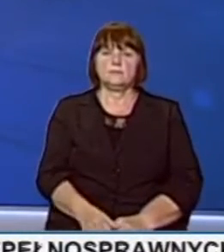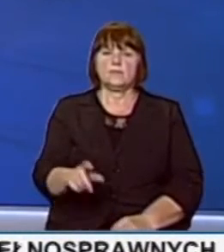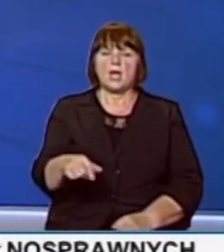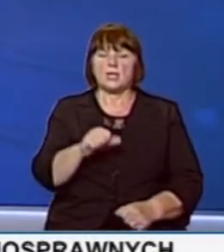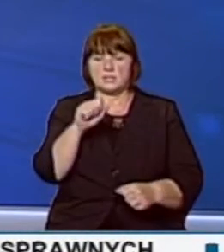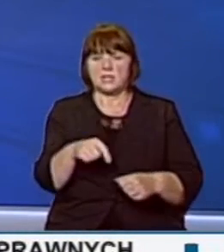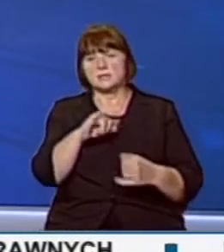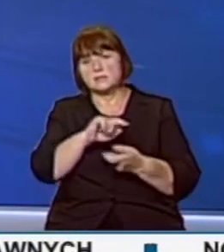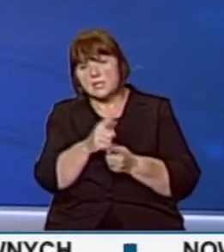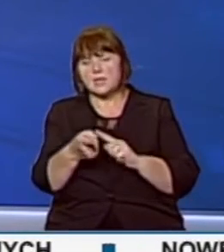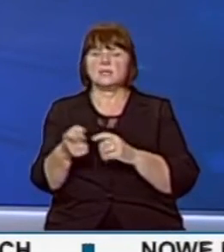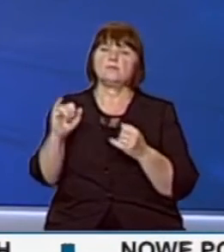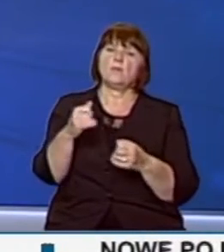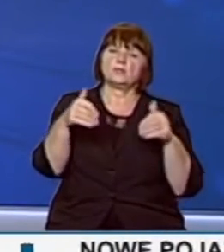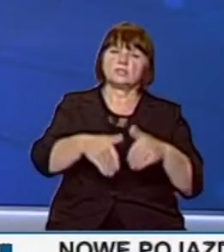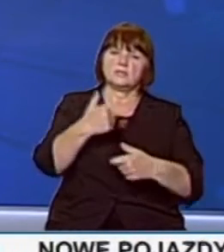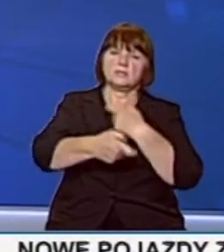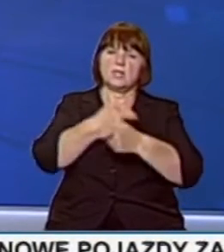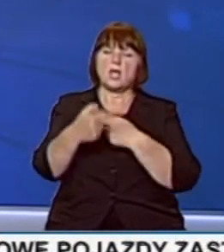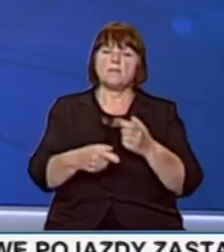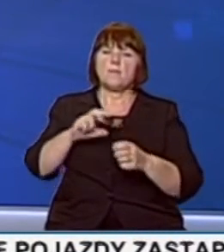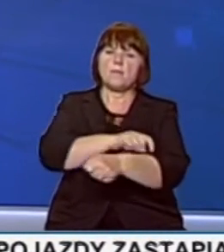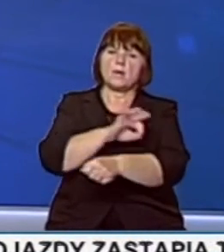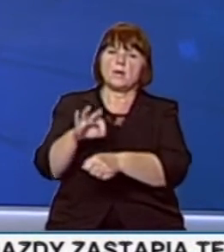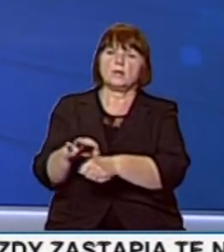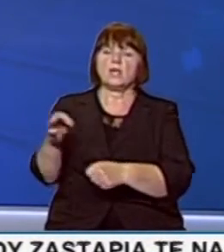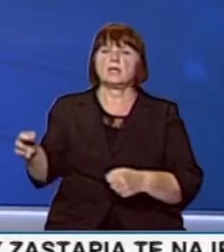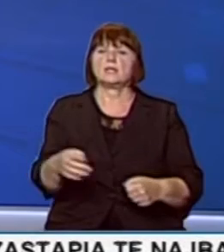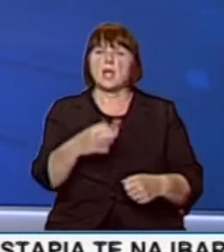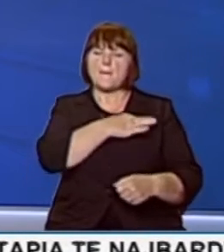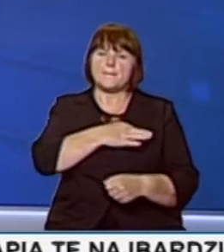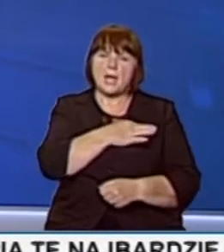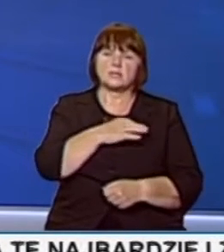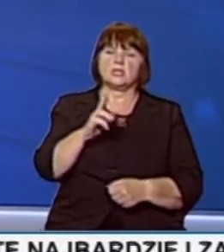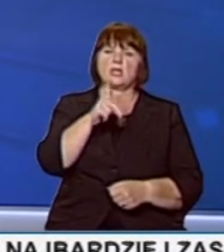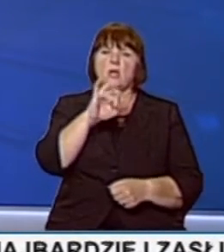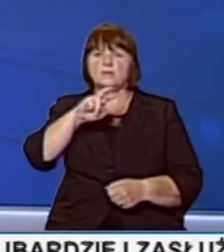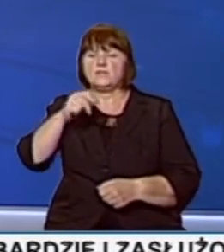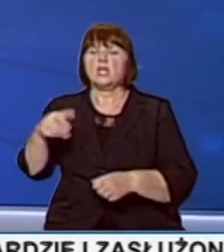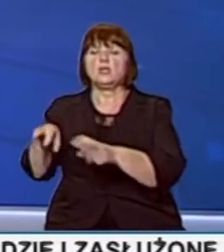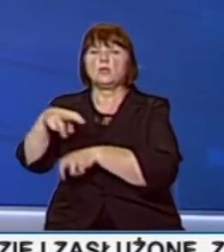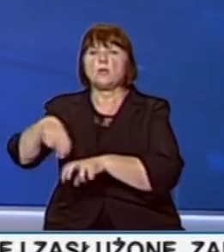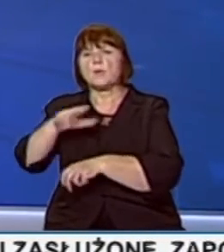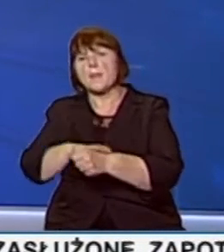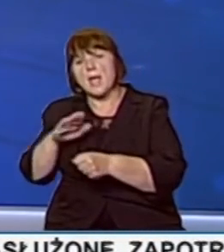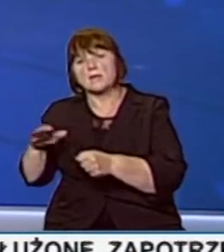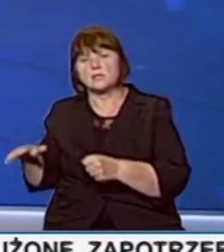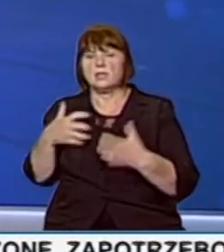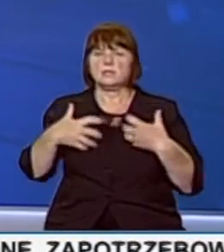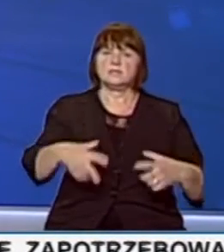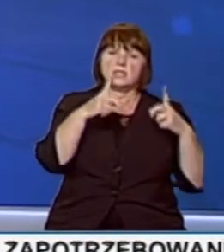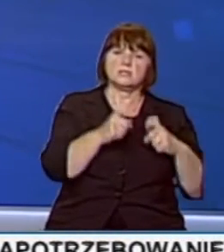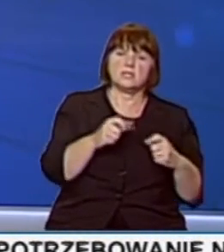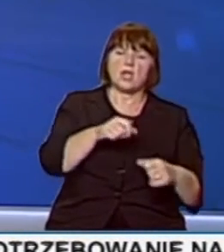Alternatywa dla Łodzi. Tak nazywa się wspólny projekt łódzkich przedstawicieli partii Korwin i Ruchu Narodowego. Stowarzyszenie chce startować w